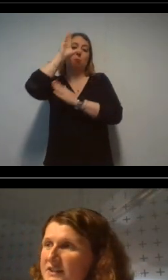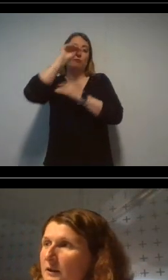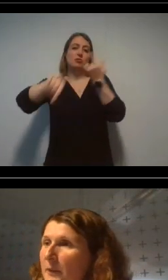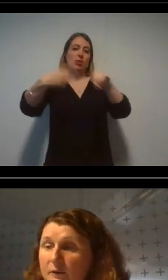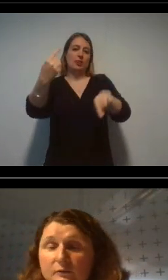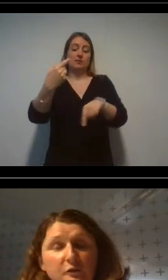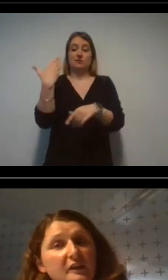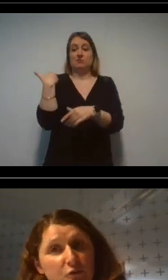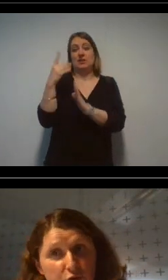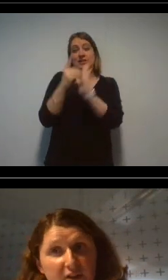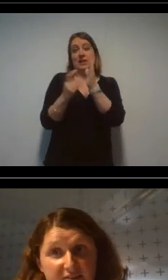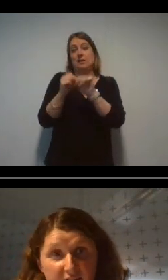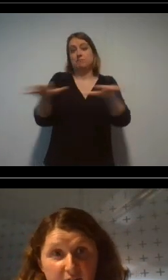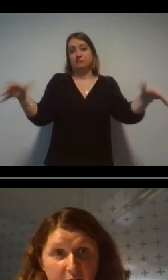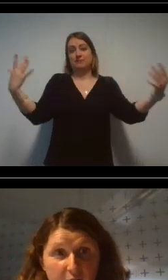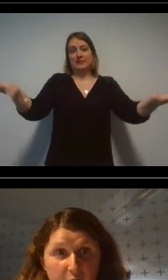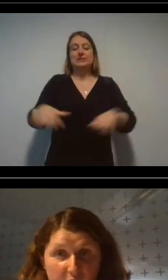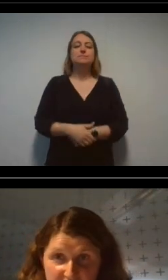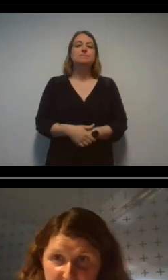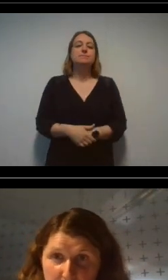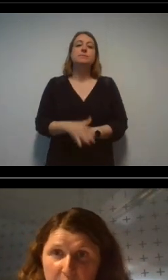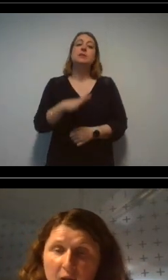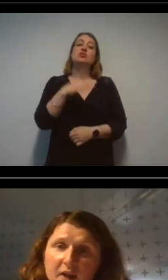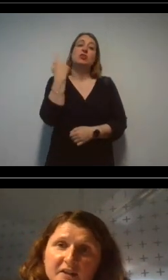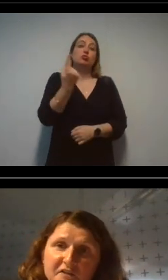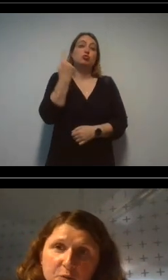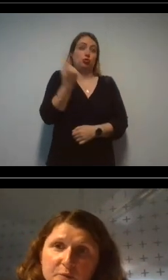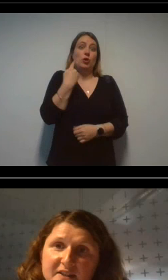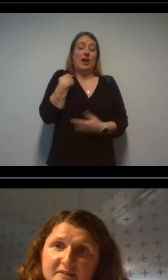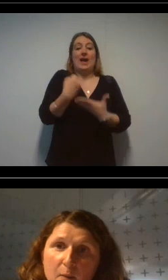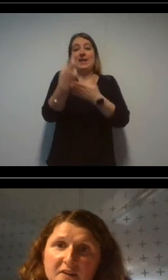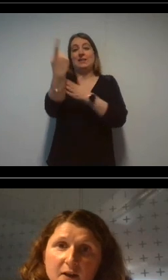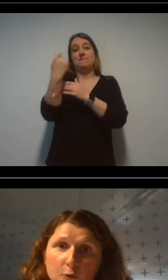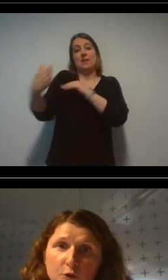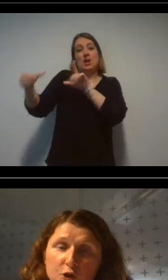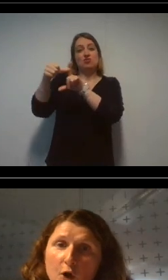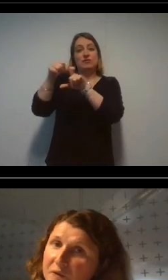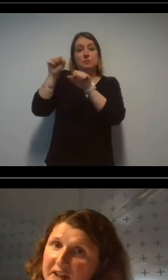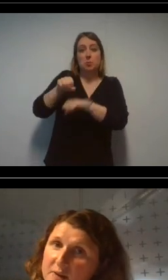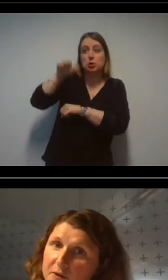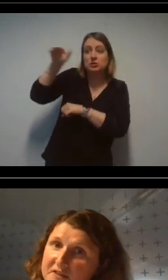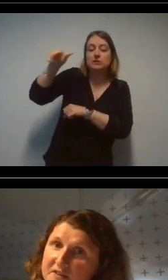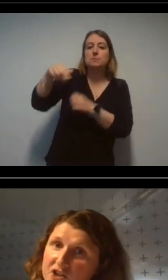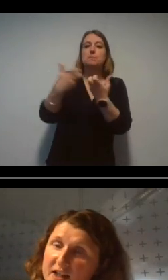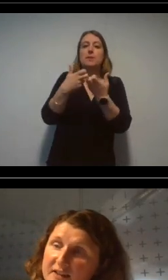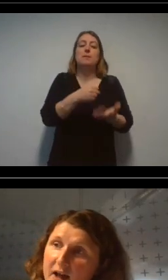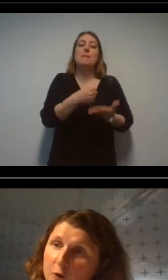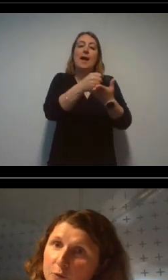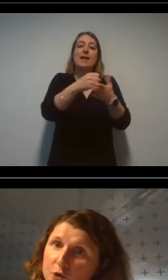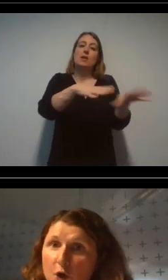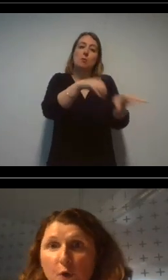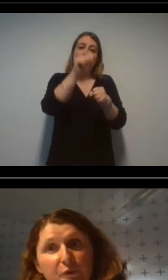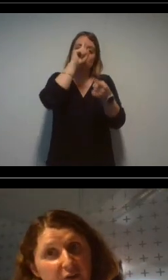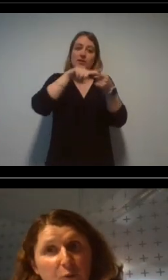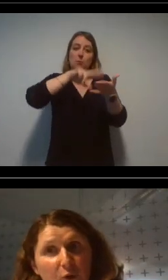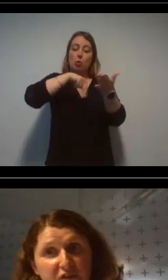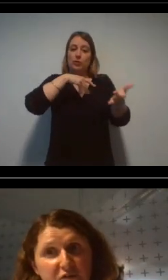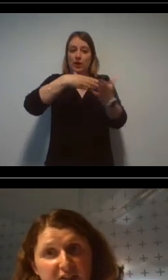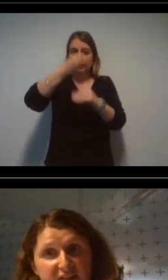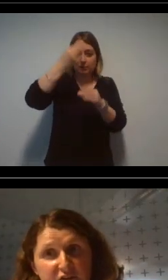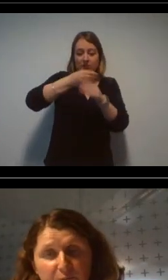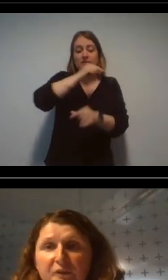est sorti. Par contre, il y a toujours les aides de la GFIP qui sont mobilisables, l'aide à l'embauche en contrat d'apprentissage et l'aide à l'embauche en